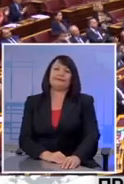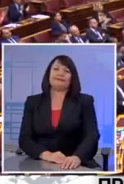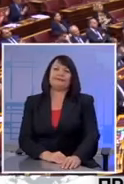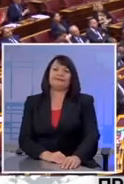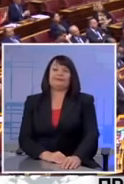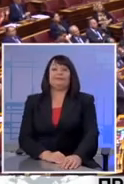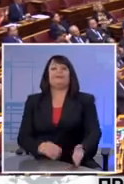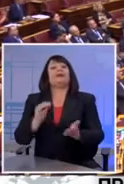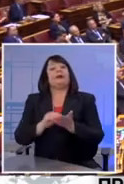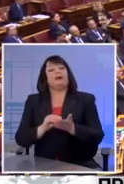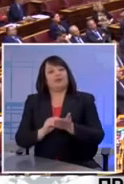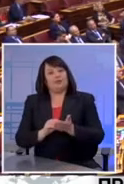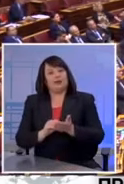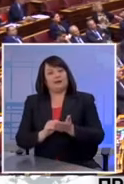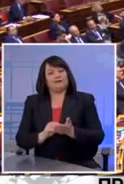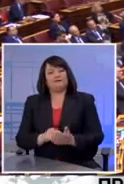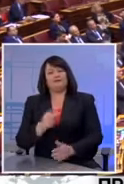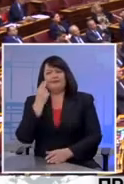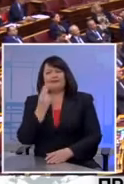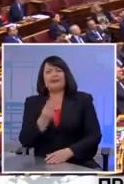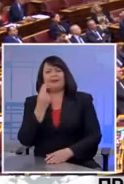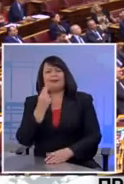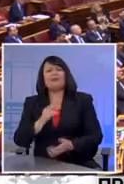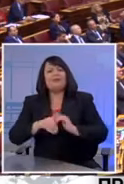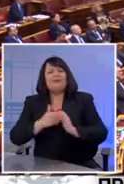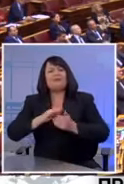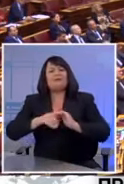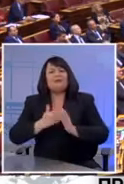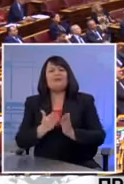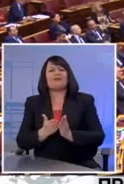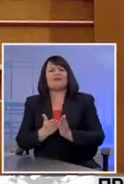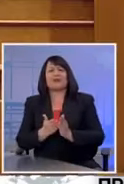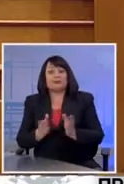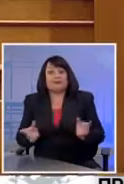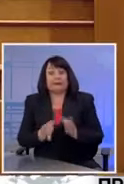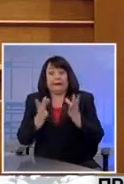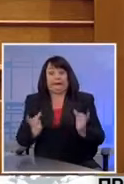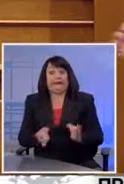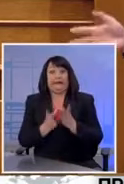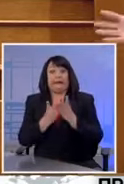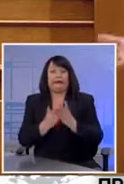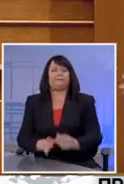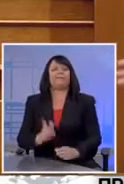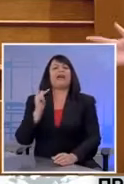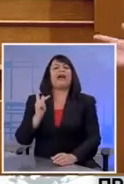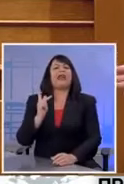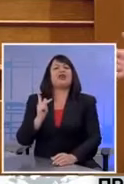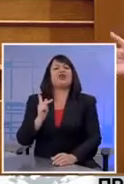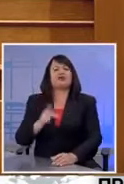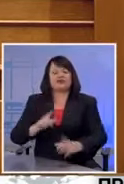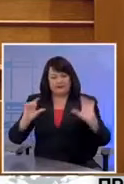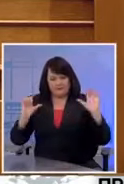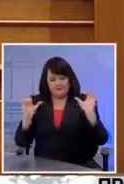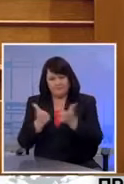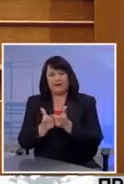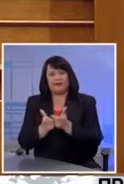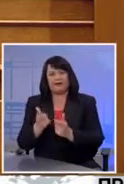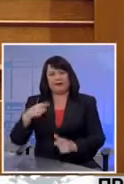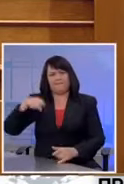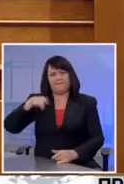Και κάτι ακόμα. Γιατί βλέπω πολλές ενδιαφέρουσες συμπτώσεις. Ο κύριος Καραγιώργης συνελήφθη τις